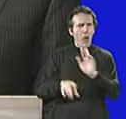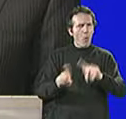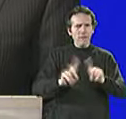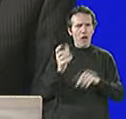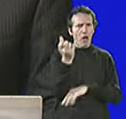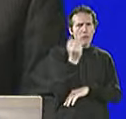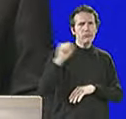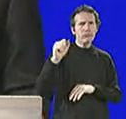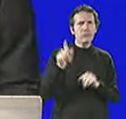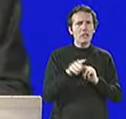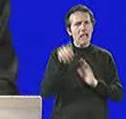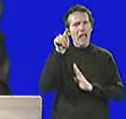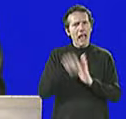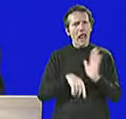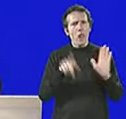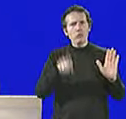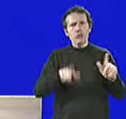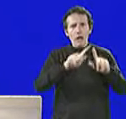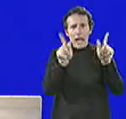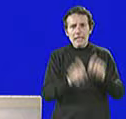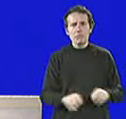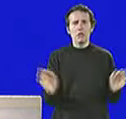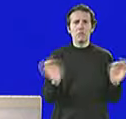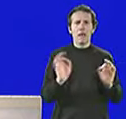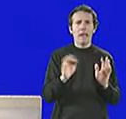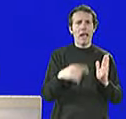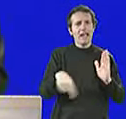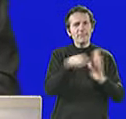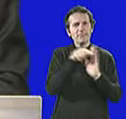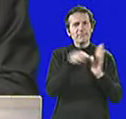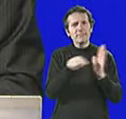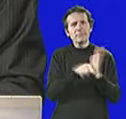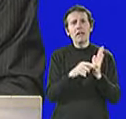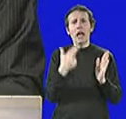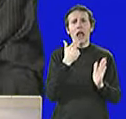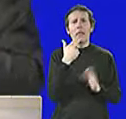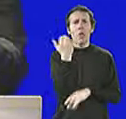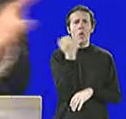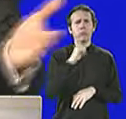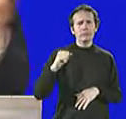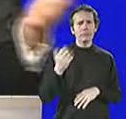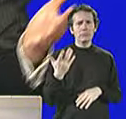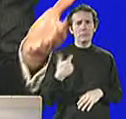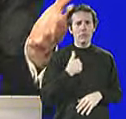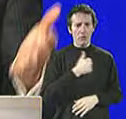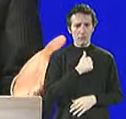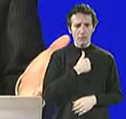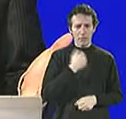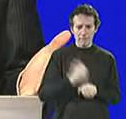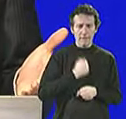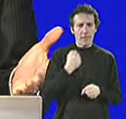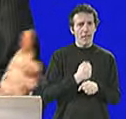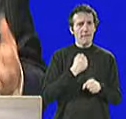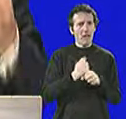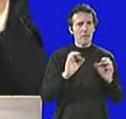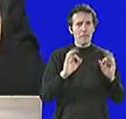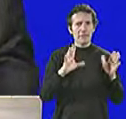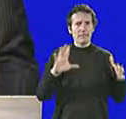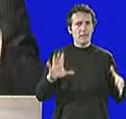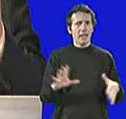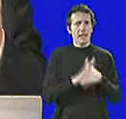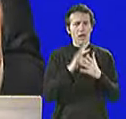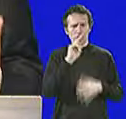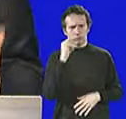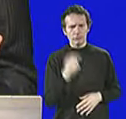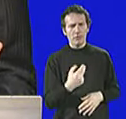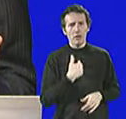et qui ne sont pas obligés de respecter les mêmes exigences de qualité. Cet artisan a le sentiment qu'il ne se bat